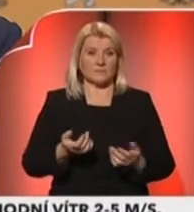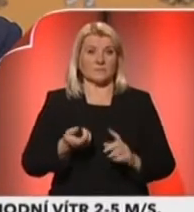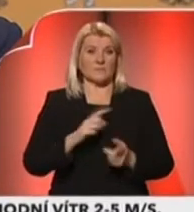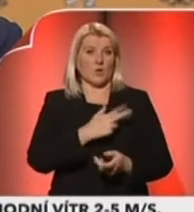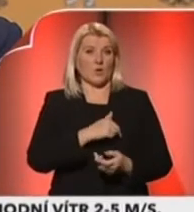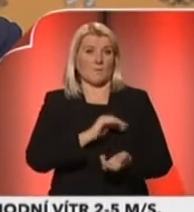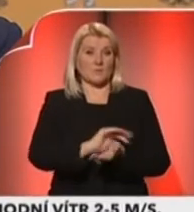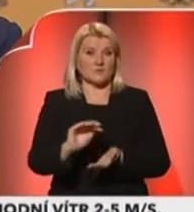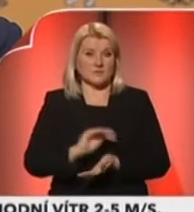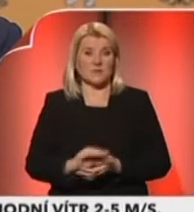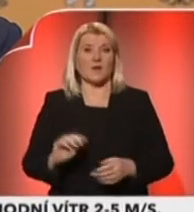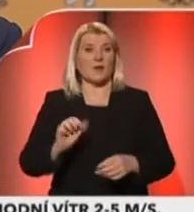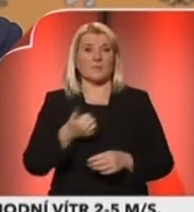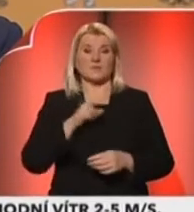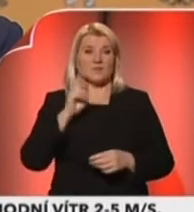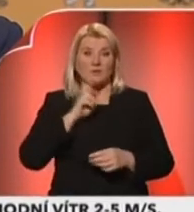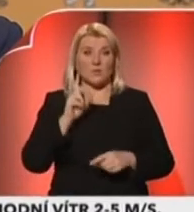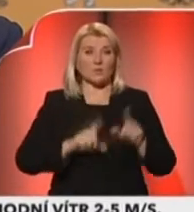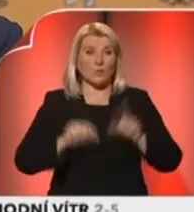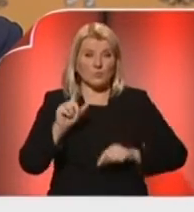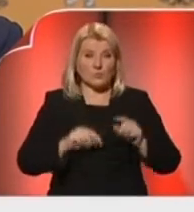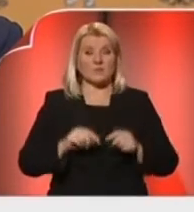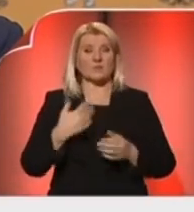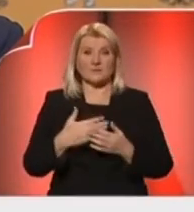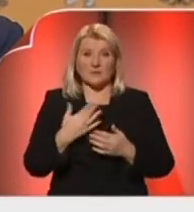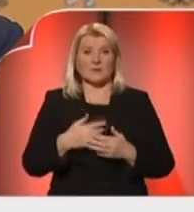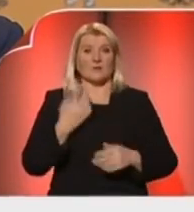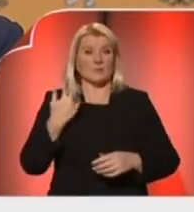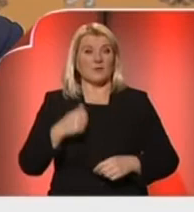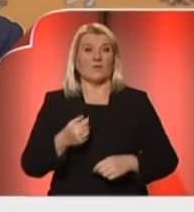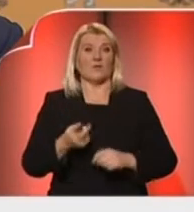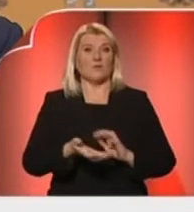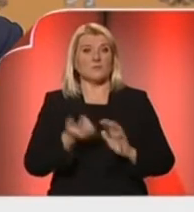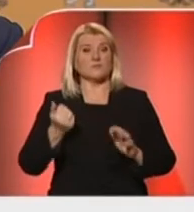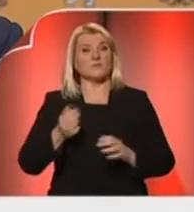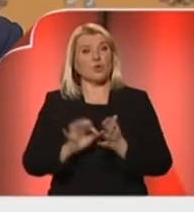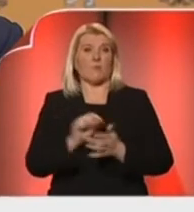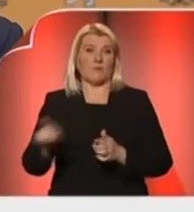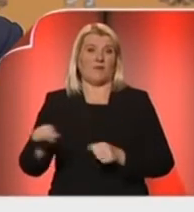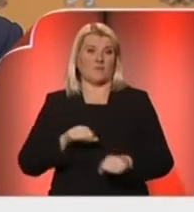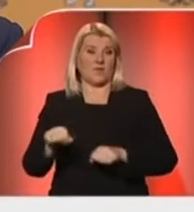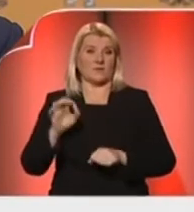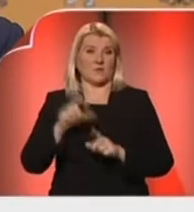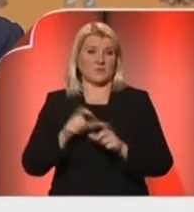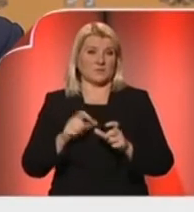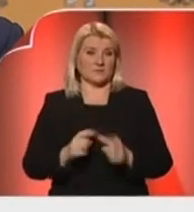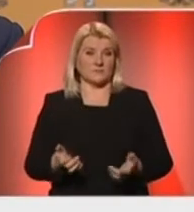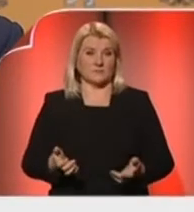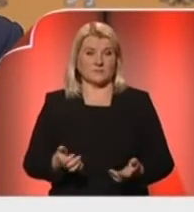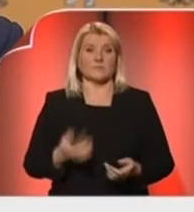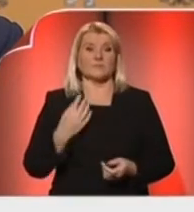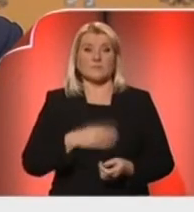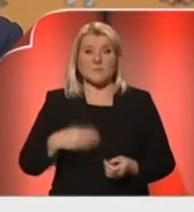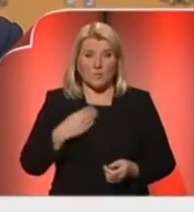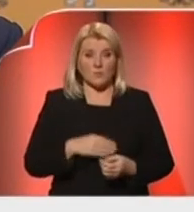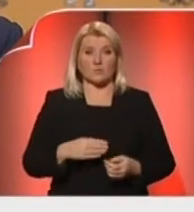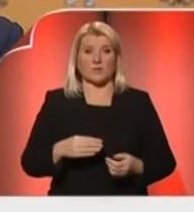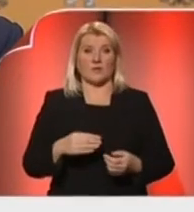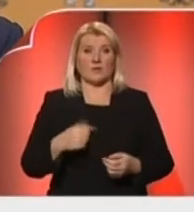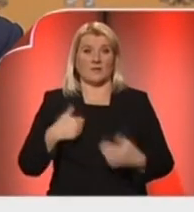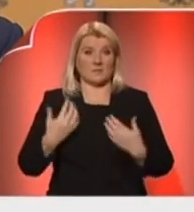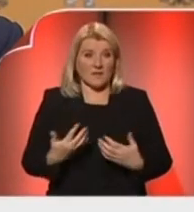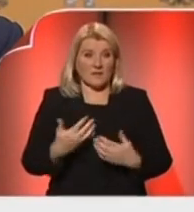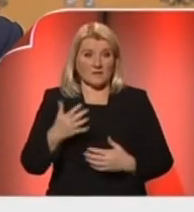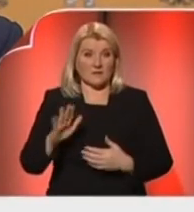úvěry na zadlužení Středočeského kraje, ty právě byly vzaty za Občanské demokratické strany. Bohužel my za ně